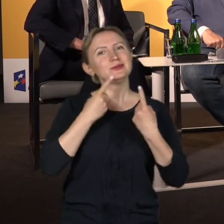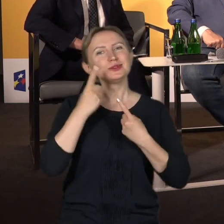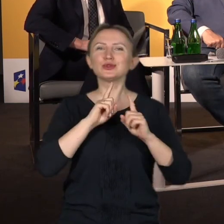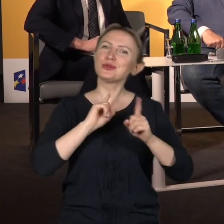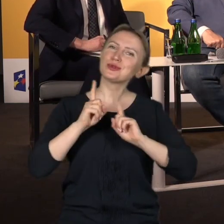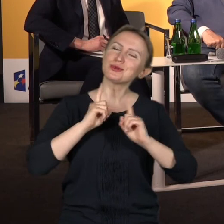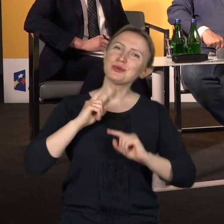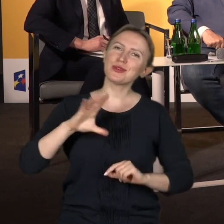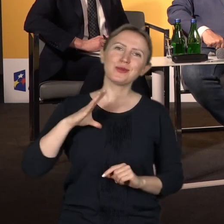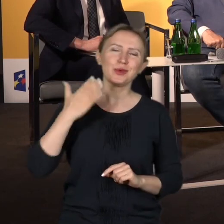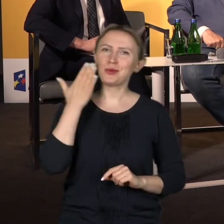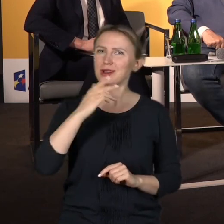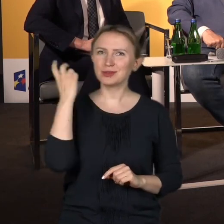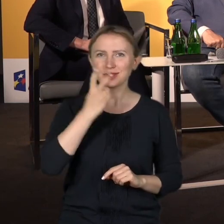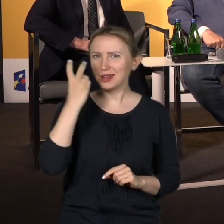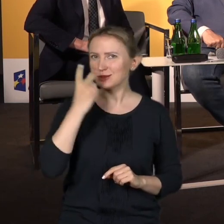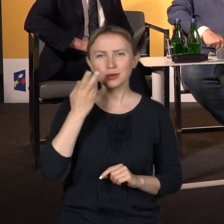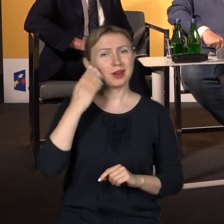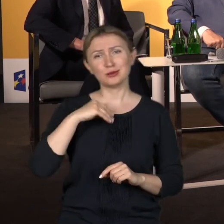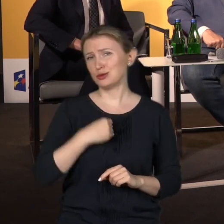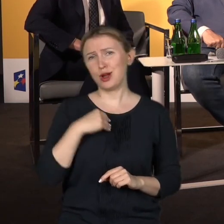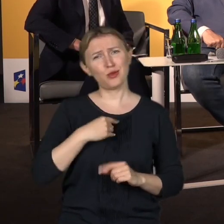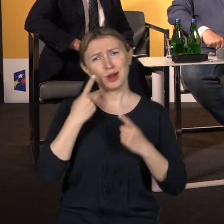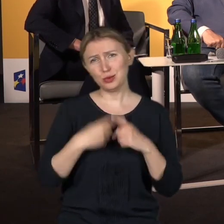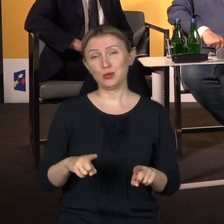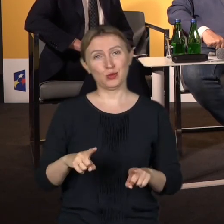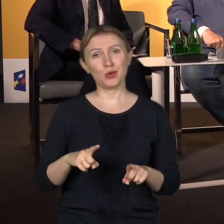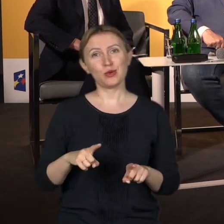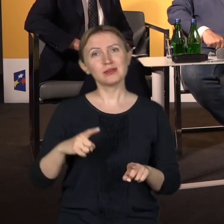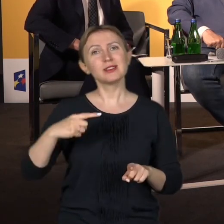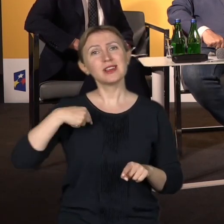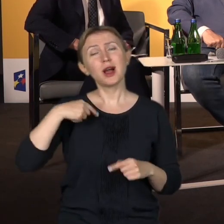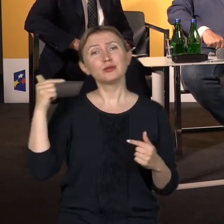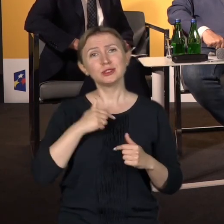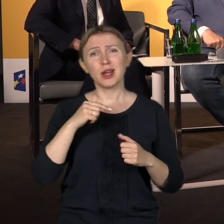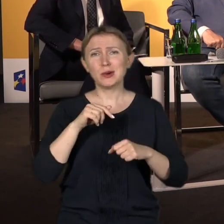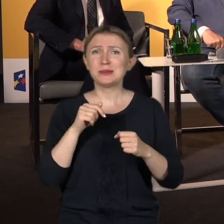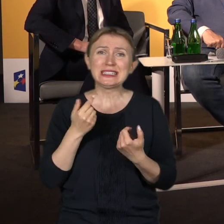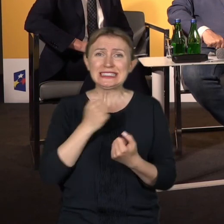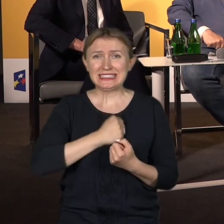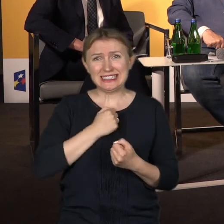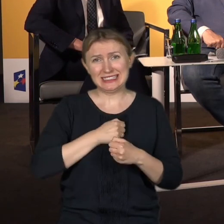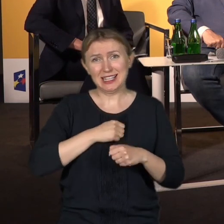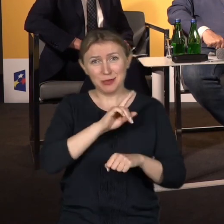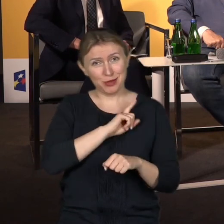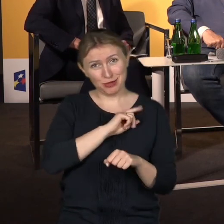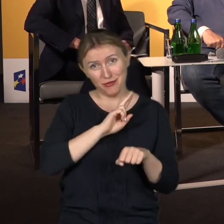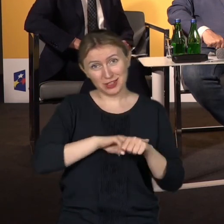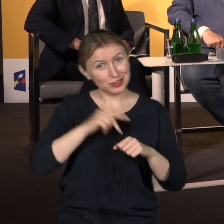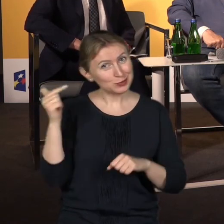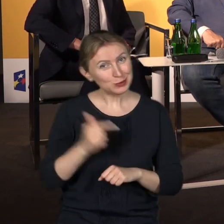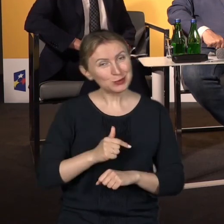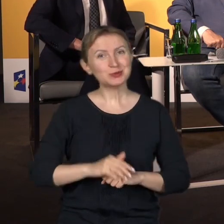była bardzo interesująca, bardzo żałuję, że tak krótka i że musiałem niestety pilnować tej nieszczęsnej dyscypliny